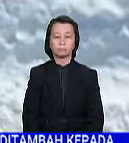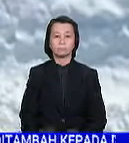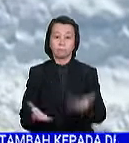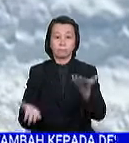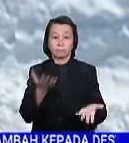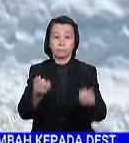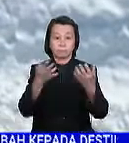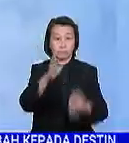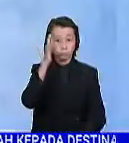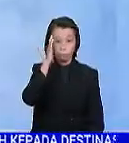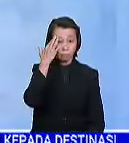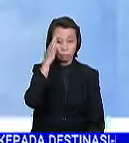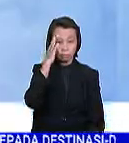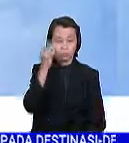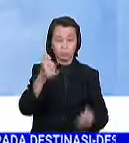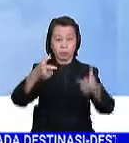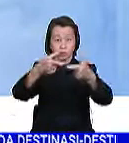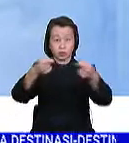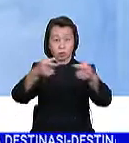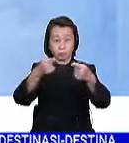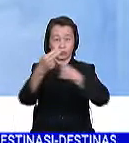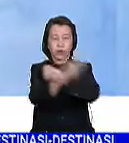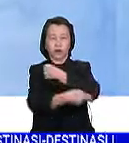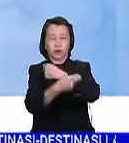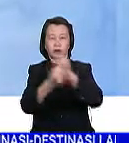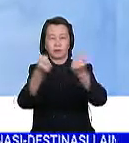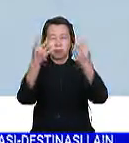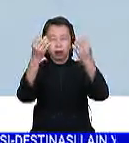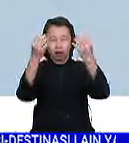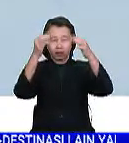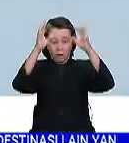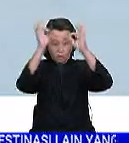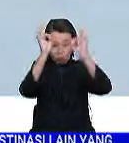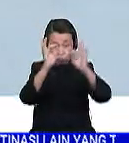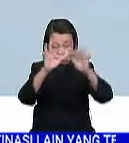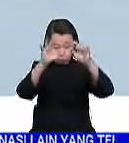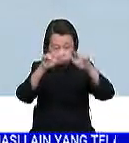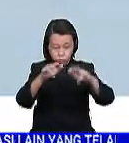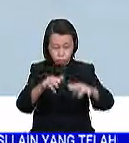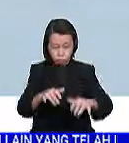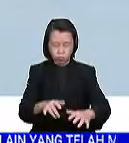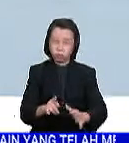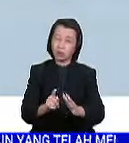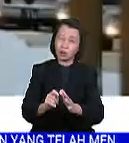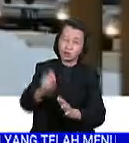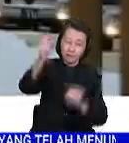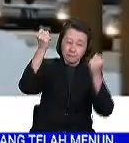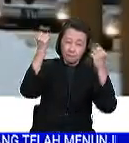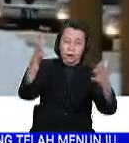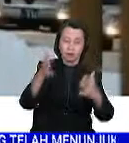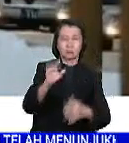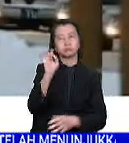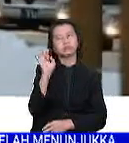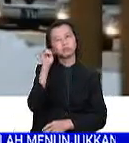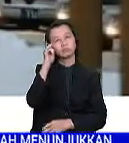Mungkin ramai yang tidak tahu bahawa Jepun adalah negara yang menerima taburan salji paling tinggi di dunia. Justru satu